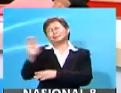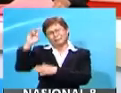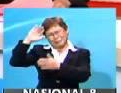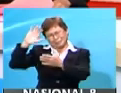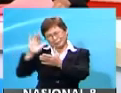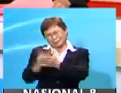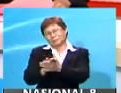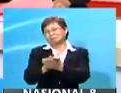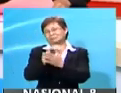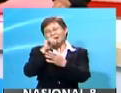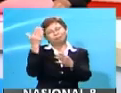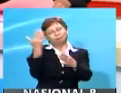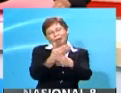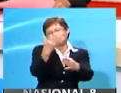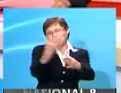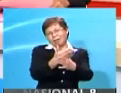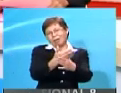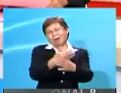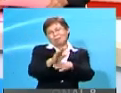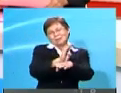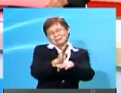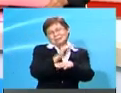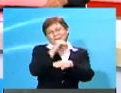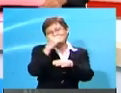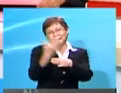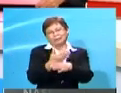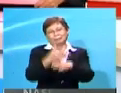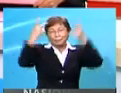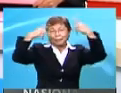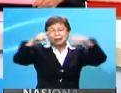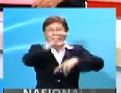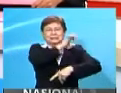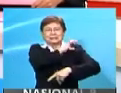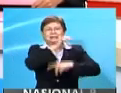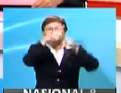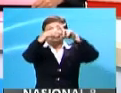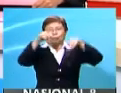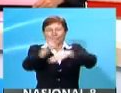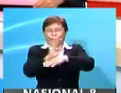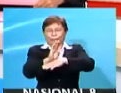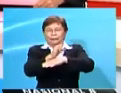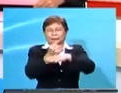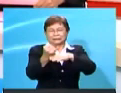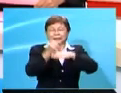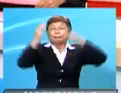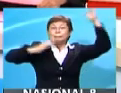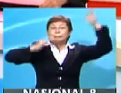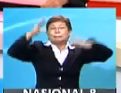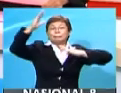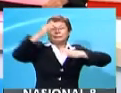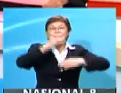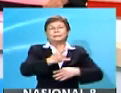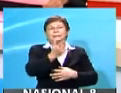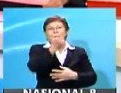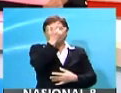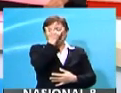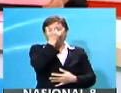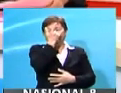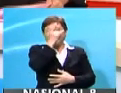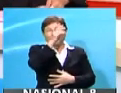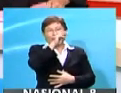yakin ia tidak akan menjejaskan operasi perniagaan menurut pengarah eksekutif dewan perdagangan dan industri Malaysia Jerman